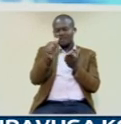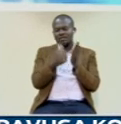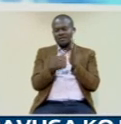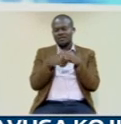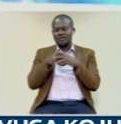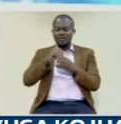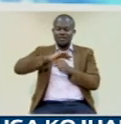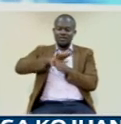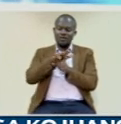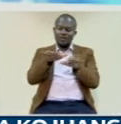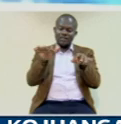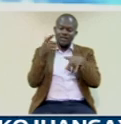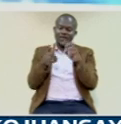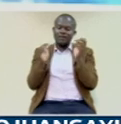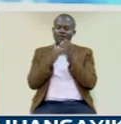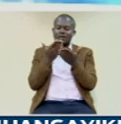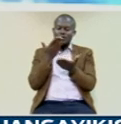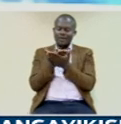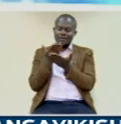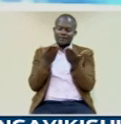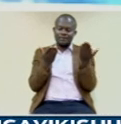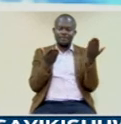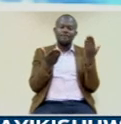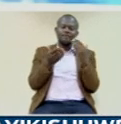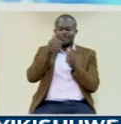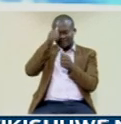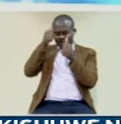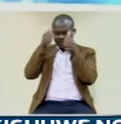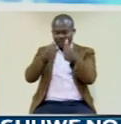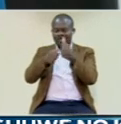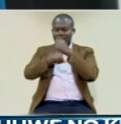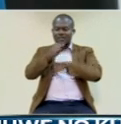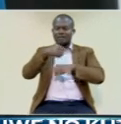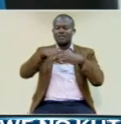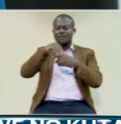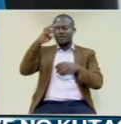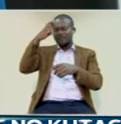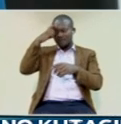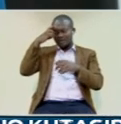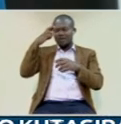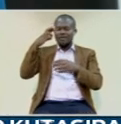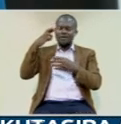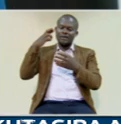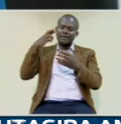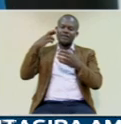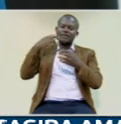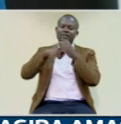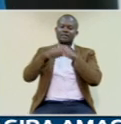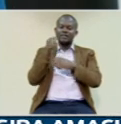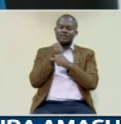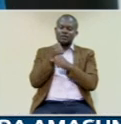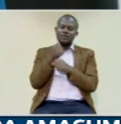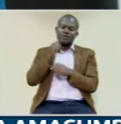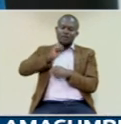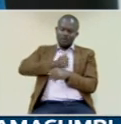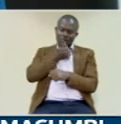cya coronavirus, ariko tubasaba ko bazakurikirana igikorwa cyo kwibuka kizakorerwa